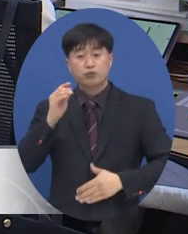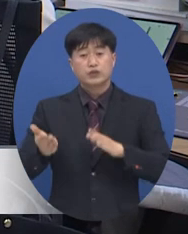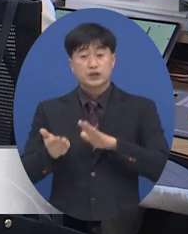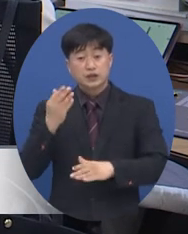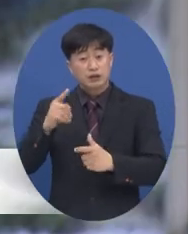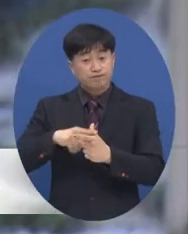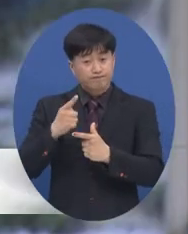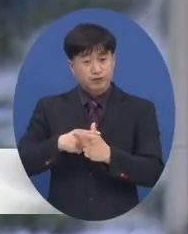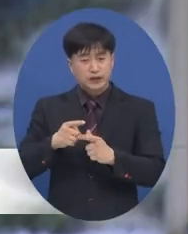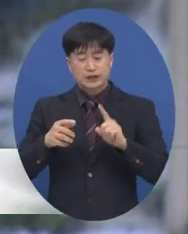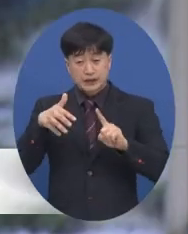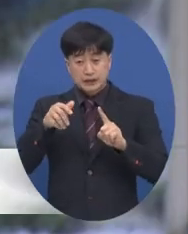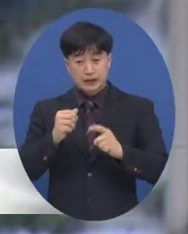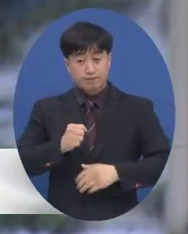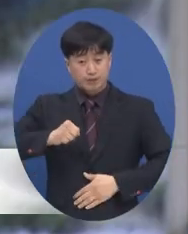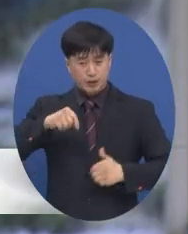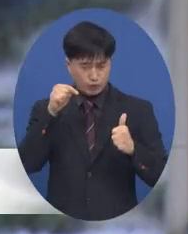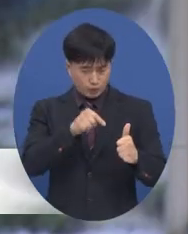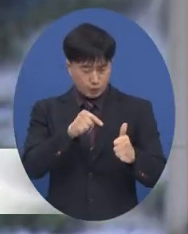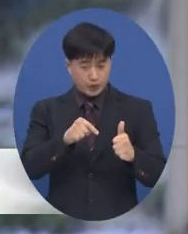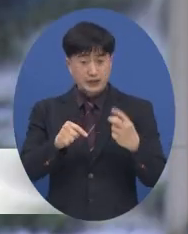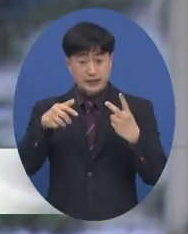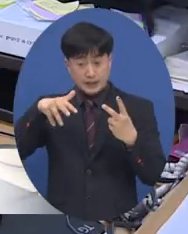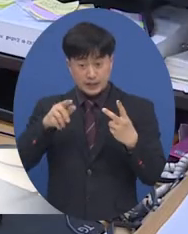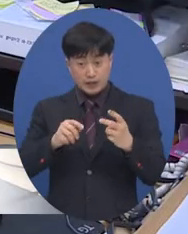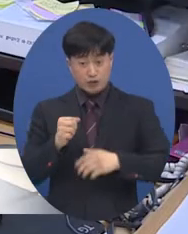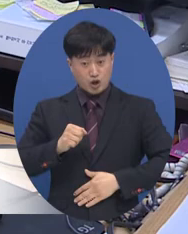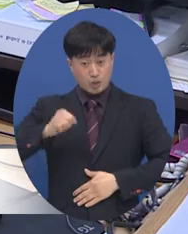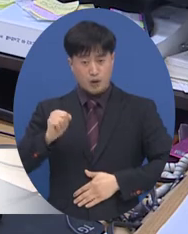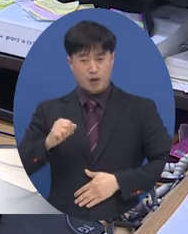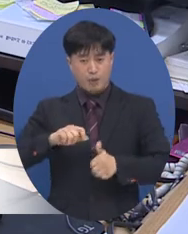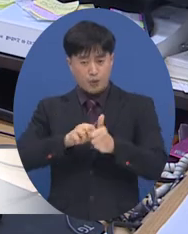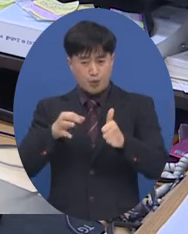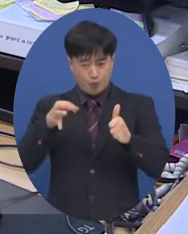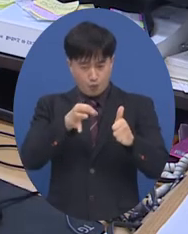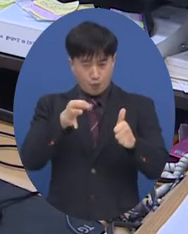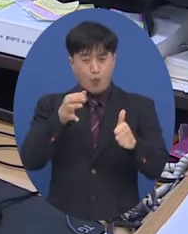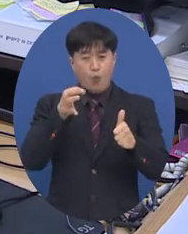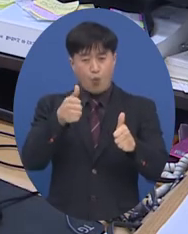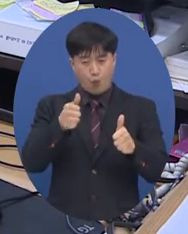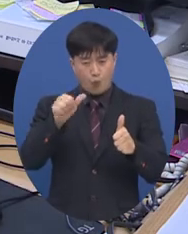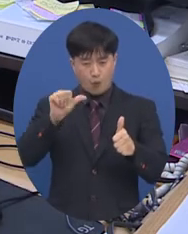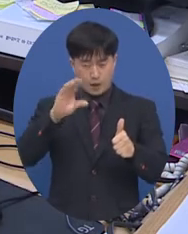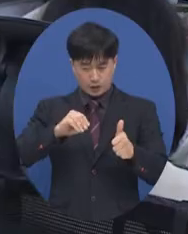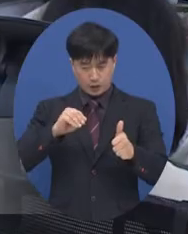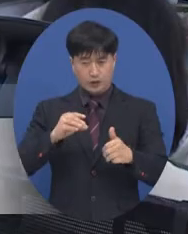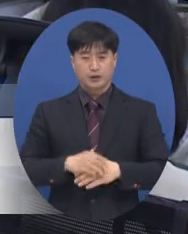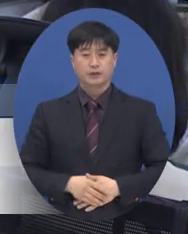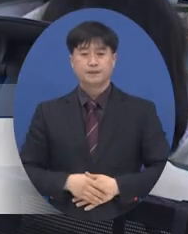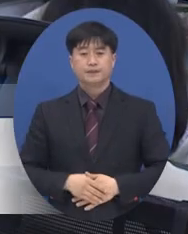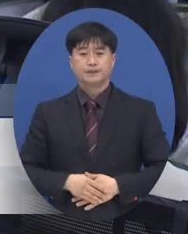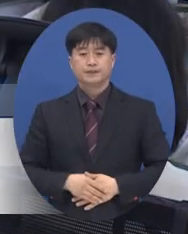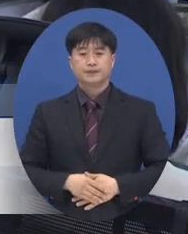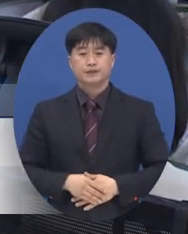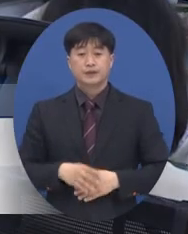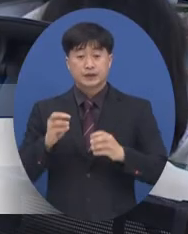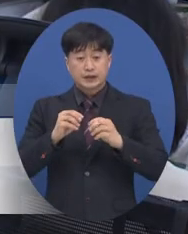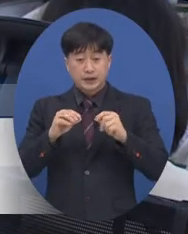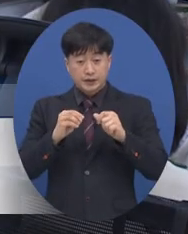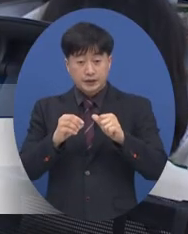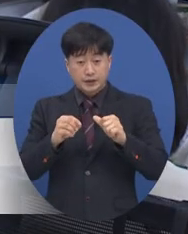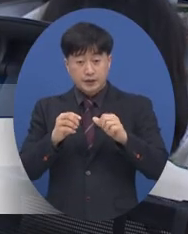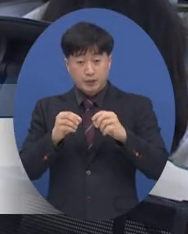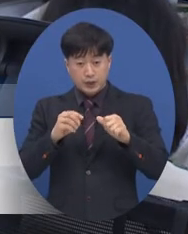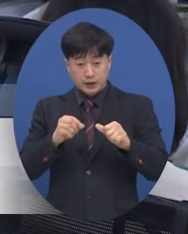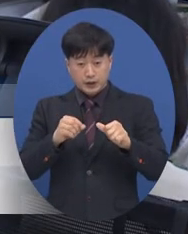1차 위반 시 경고, 2차 위반 시엔 과태료 5만 원을 부과한다는 내용입니다. 미세먼지 계절관리제 수송 분야